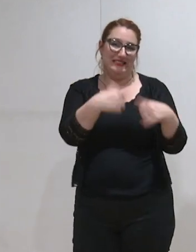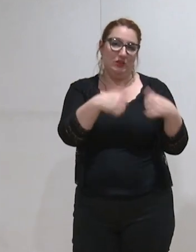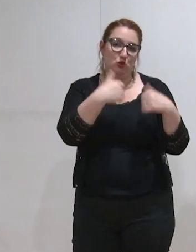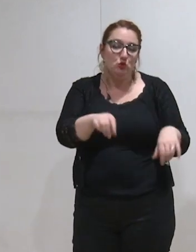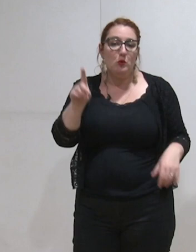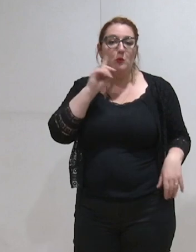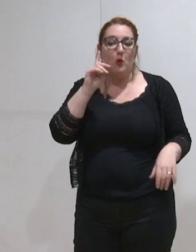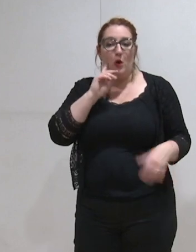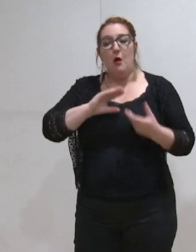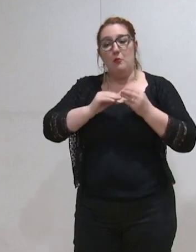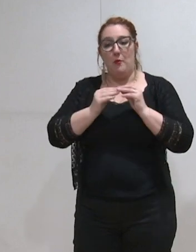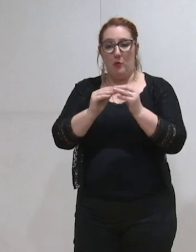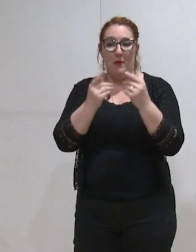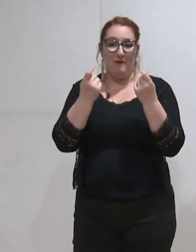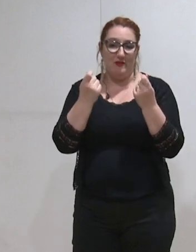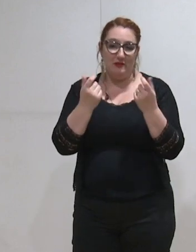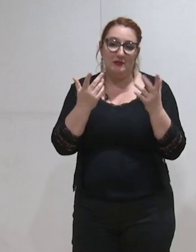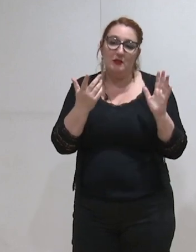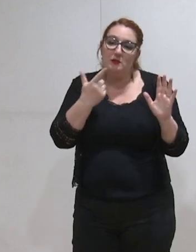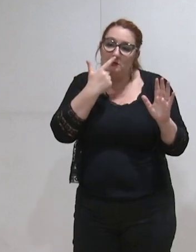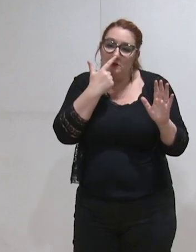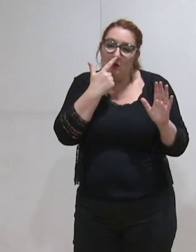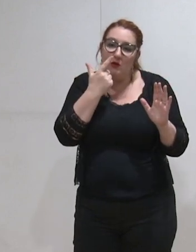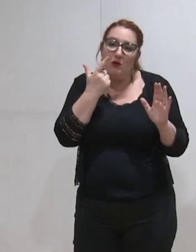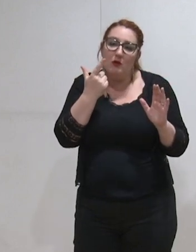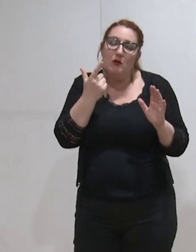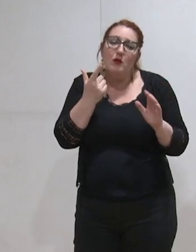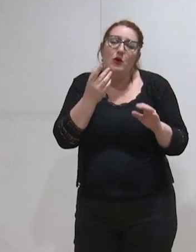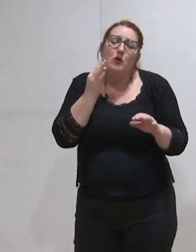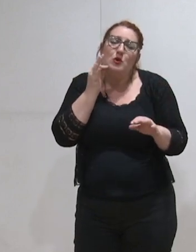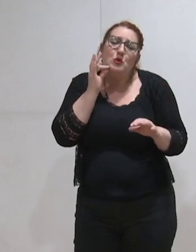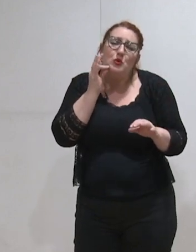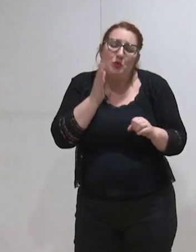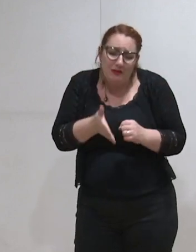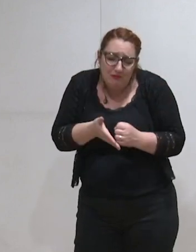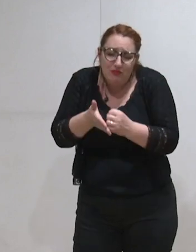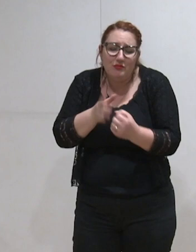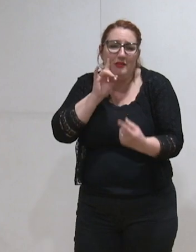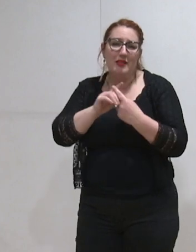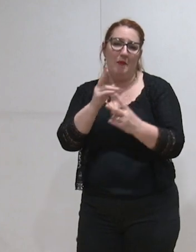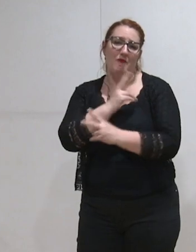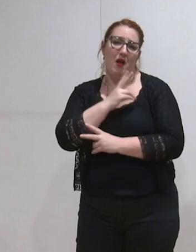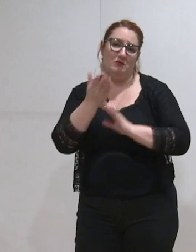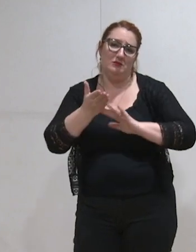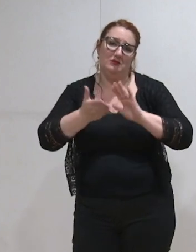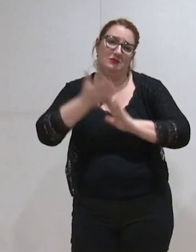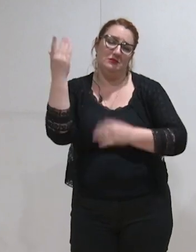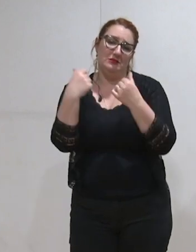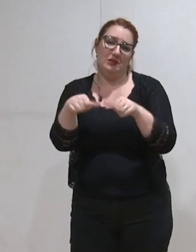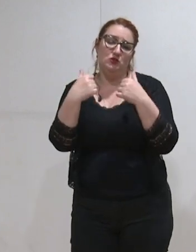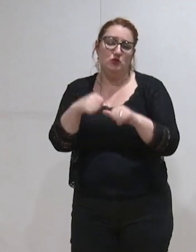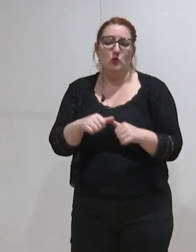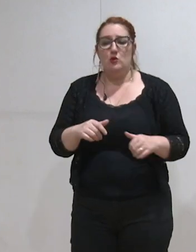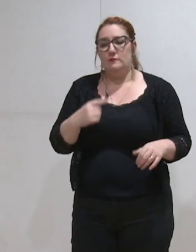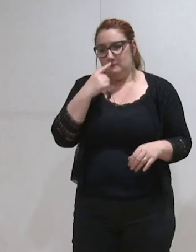financières il nous semble que donner un tout petit modeste malheureusement coup de pouce sur le départ en vacances sur les séjours ça pouvait être